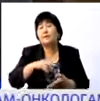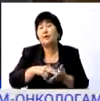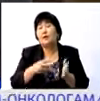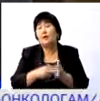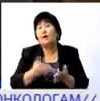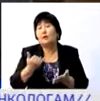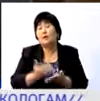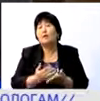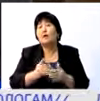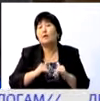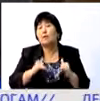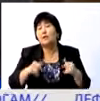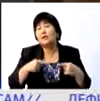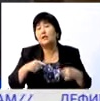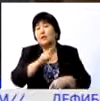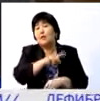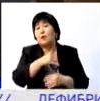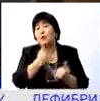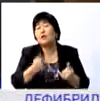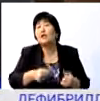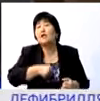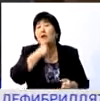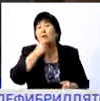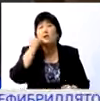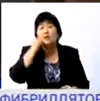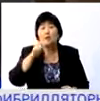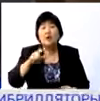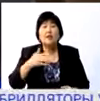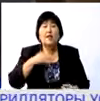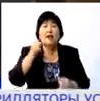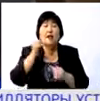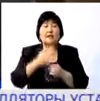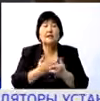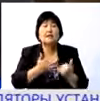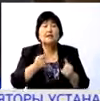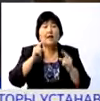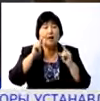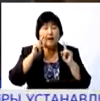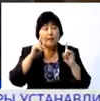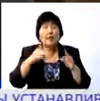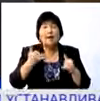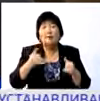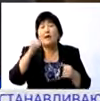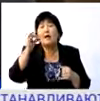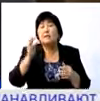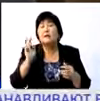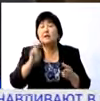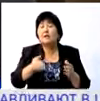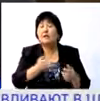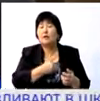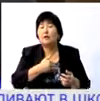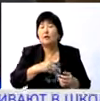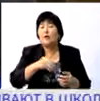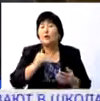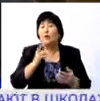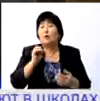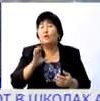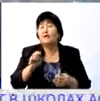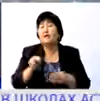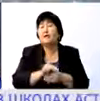грязевые процедуры и другие медицинские услуги для пожилых людей наш центр сумел заслужить признание растет количество желающих пройти курс лечения и реабилитации